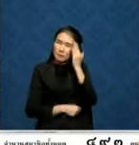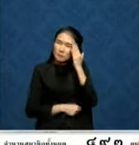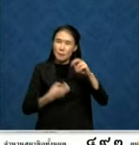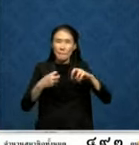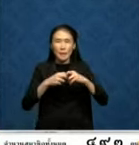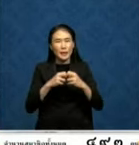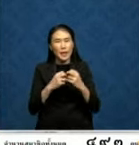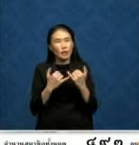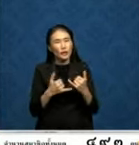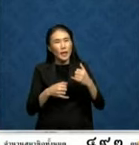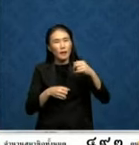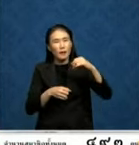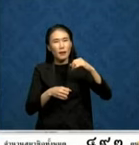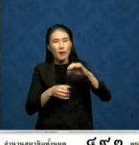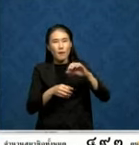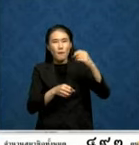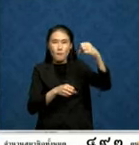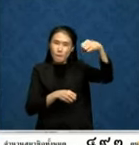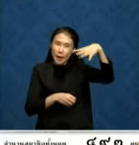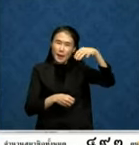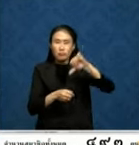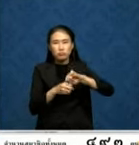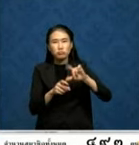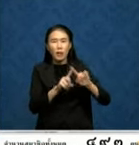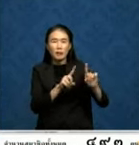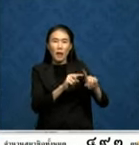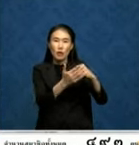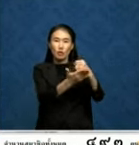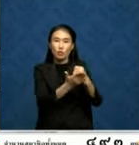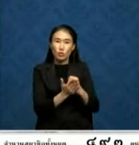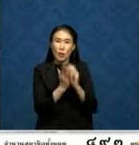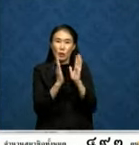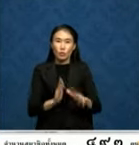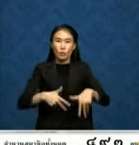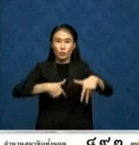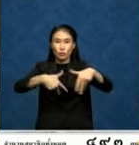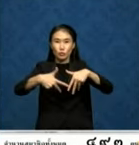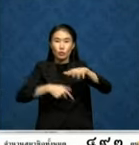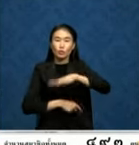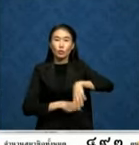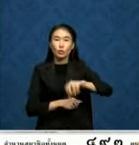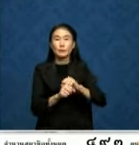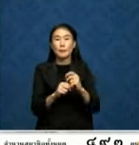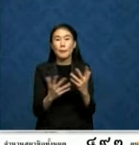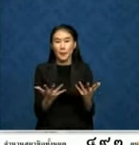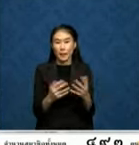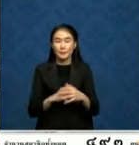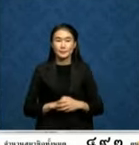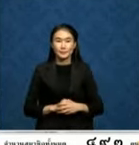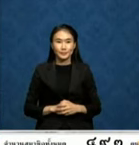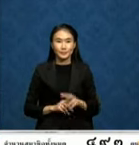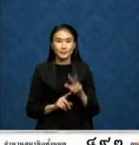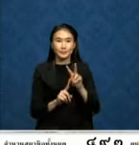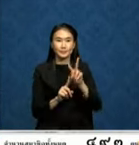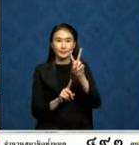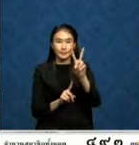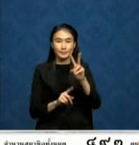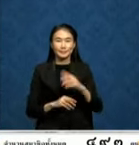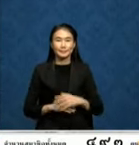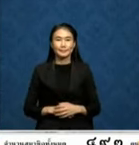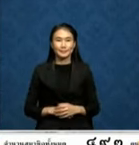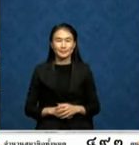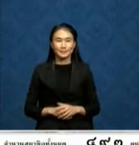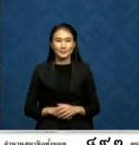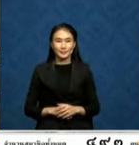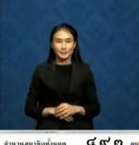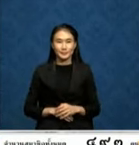าพลังงานเนี่ยครับเรื่องของไฟฟ้าเนี่ยจะช่วยพี่น้องประชาชนได้อย่างไรบ้างเรื่องที่สองครับท่านประธานก็คือว่า